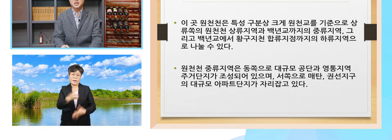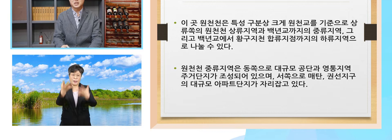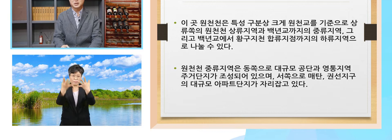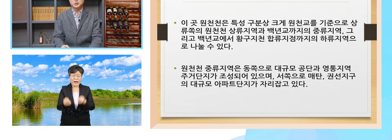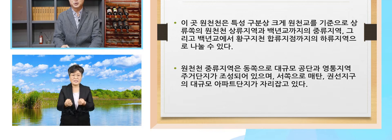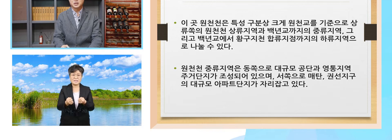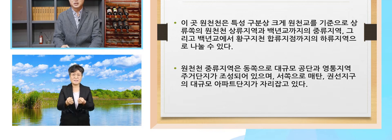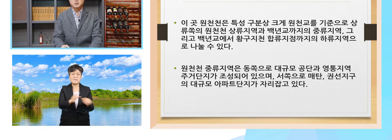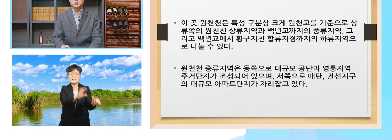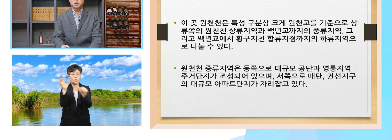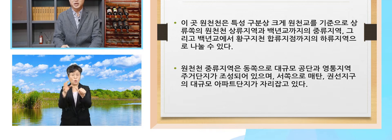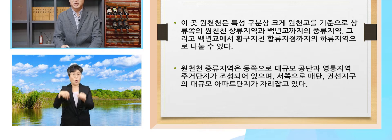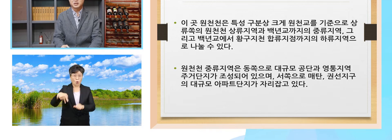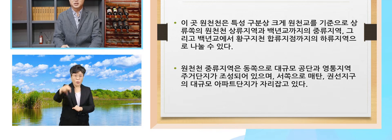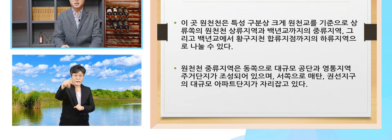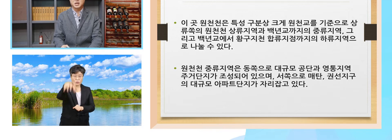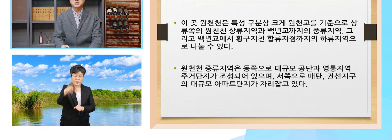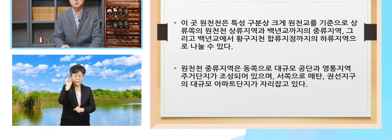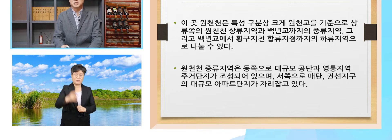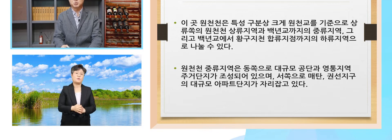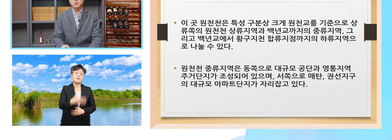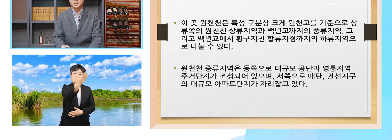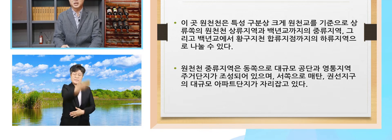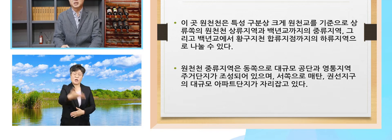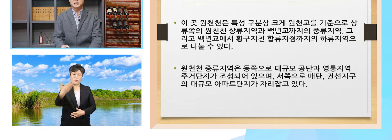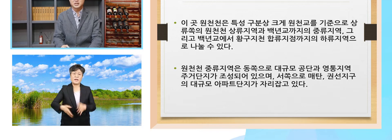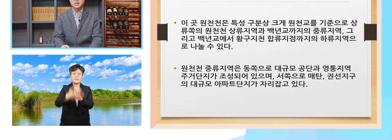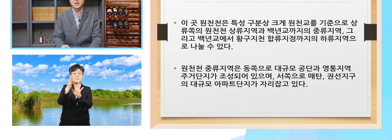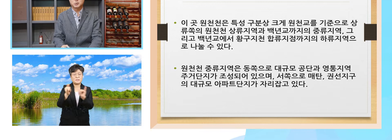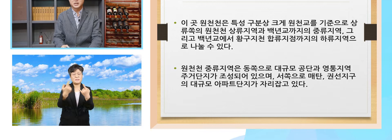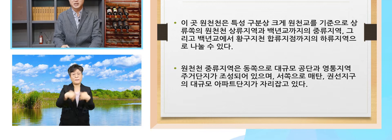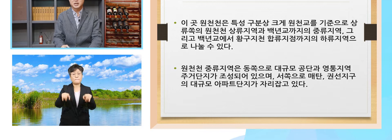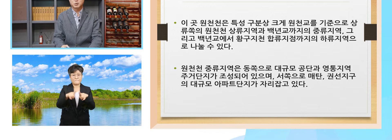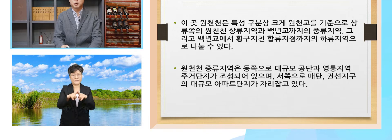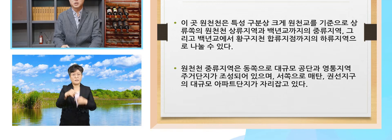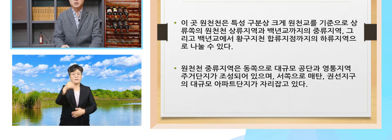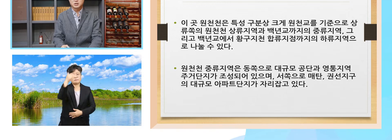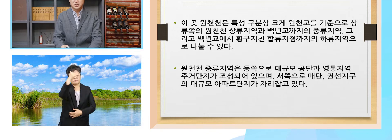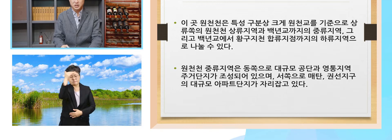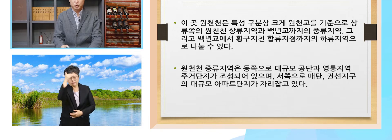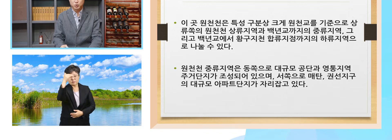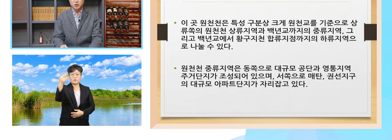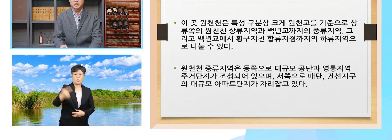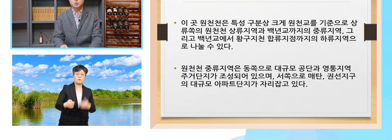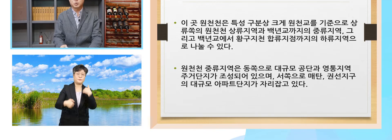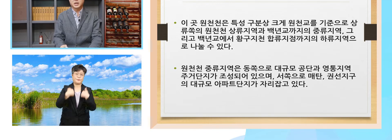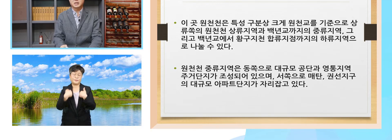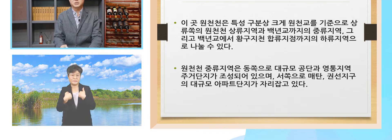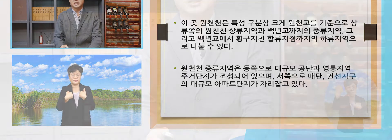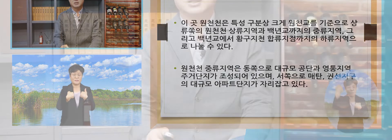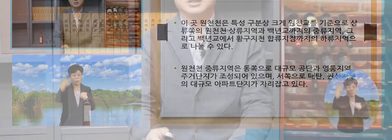아닌가 생각을 하고요. 이 천에 굉장히 많은 시민들이 또 함께 산책하고 사색하고 즐기고